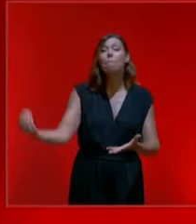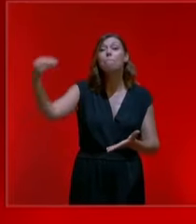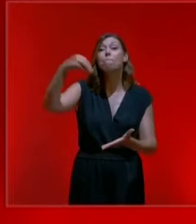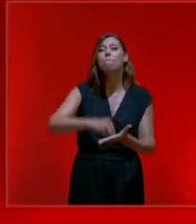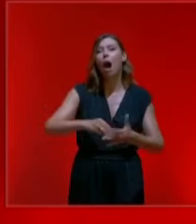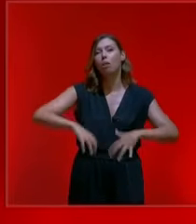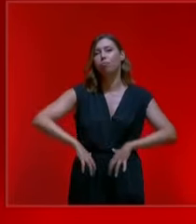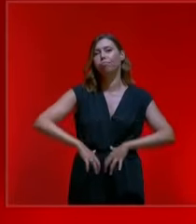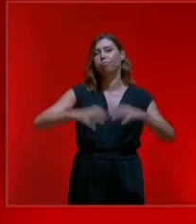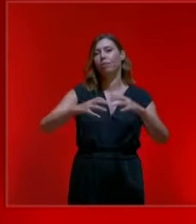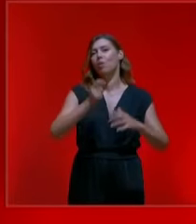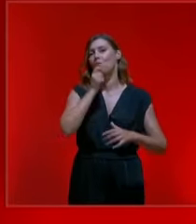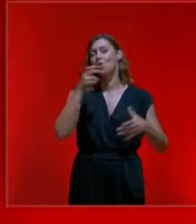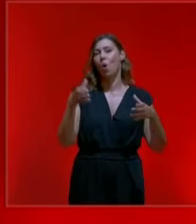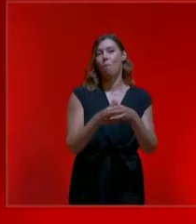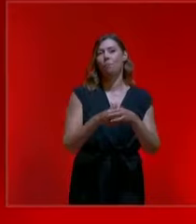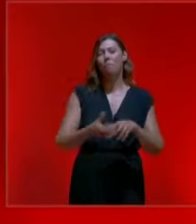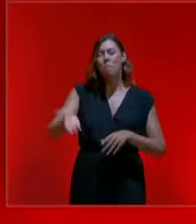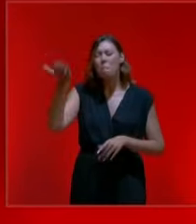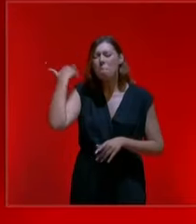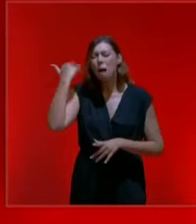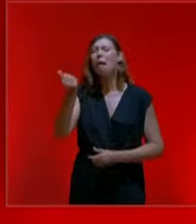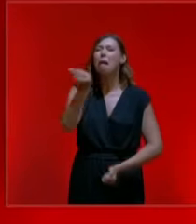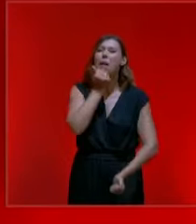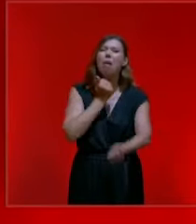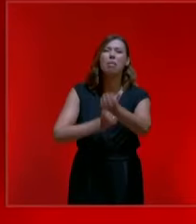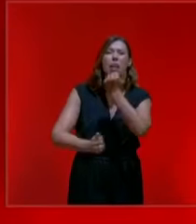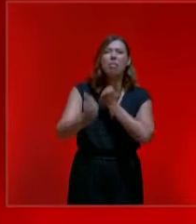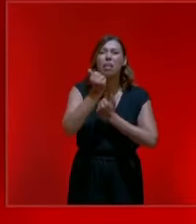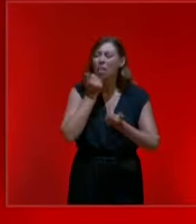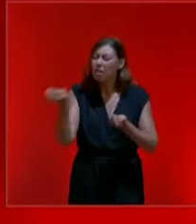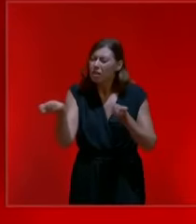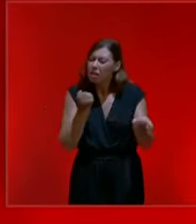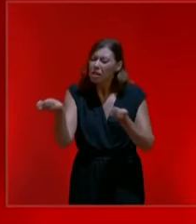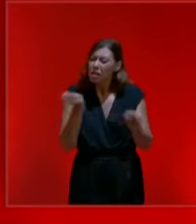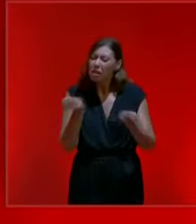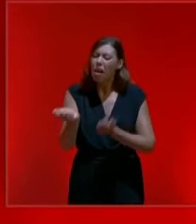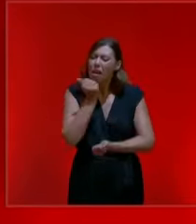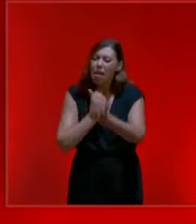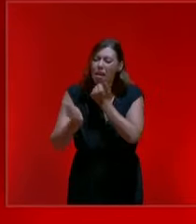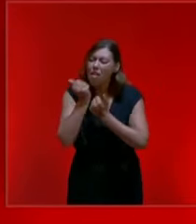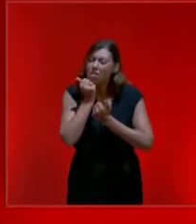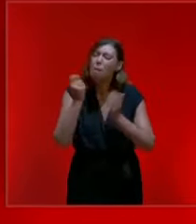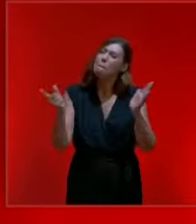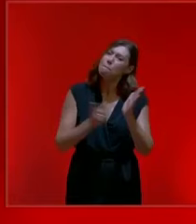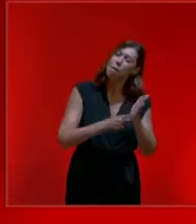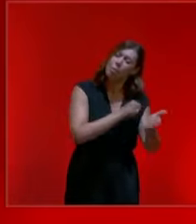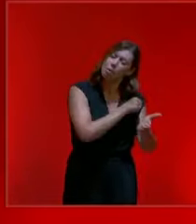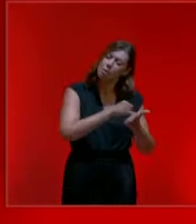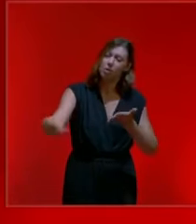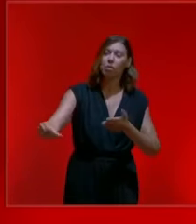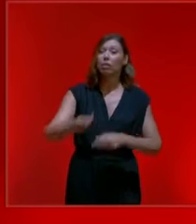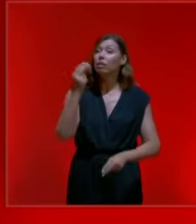θα παρασύρει κακές πρακτικές και κυρίως, συντρόφισσες και σύντροφοι, τις κλειστές πόρτες. Τις κλειστές